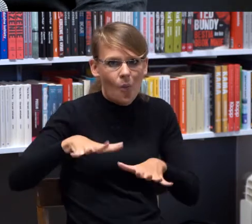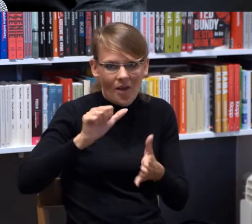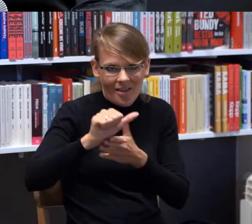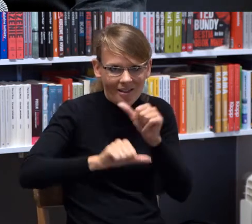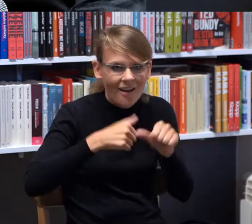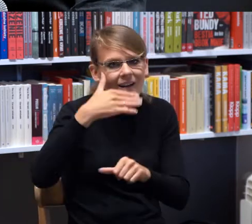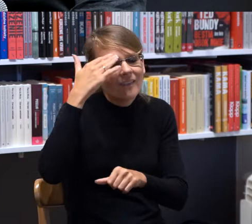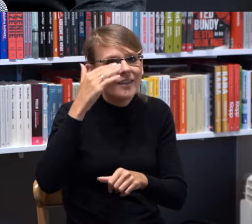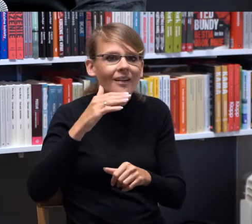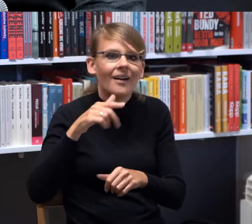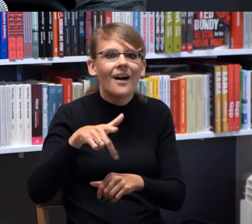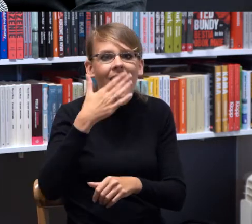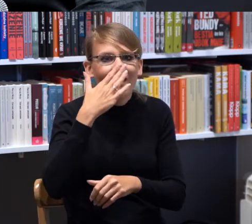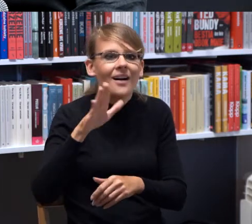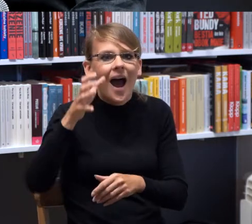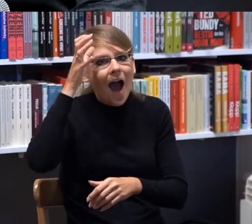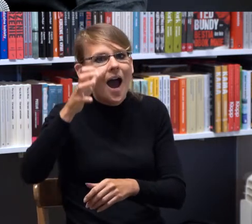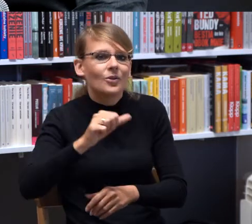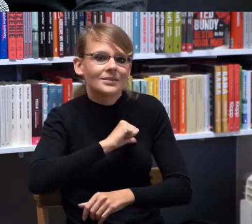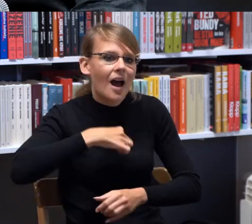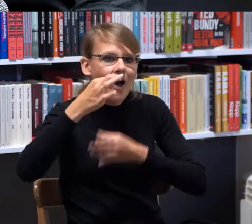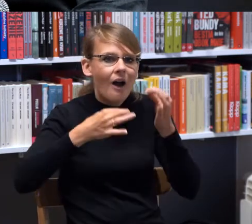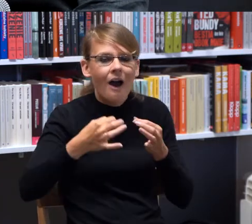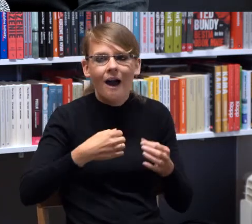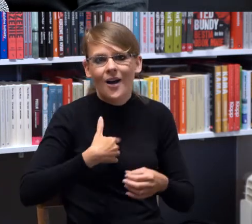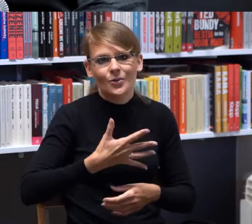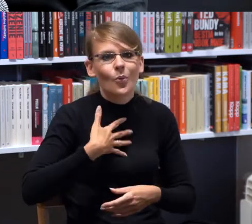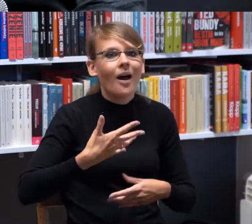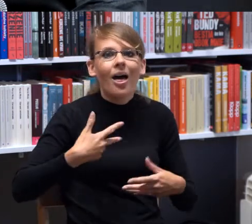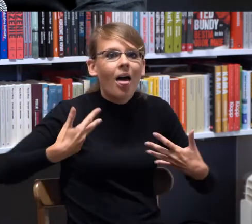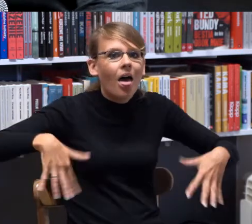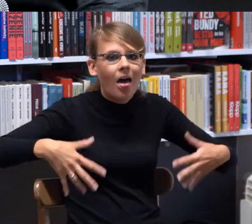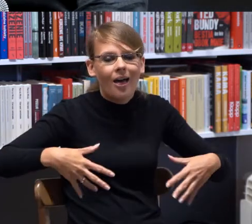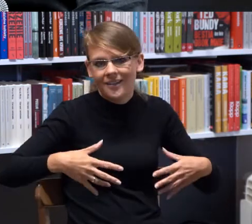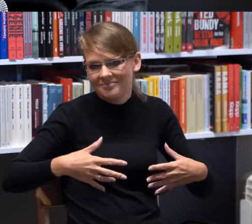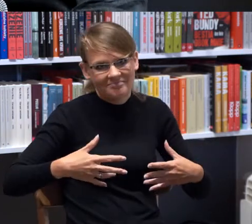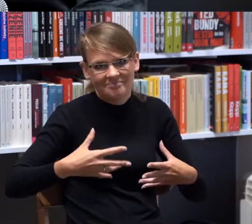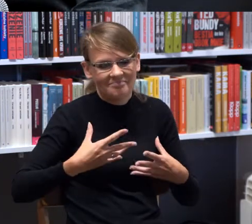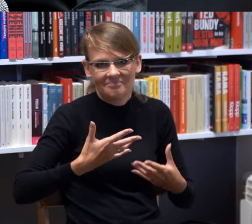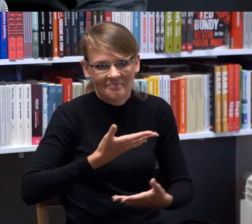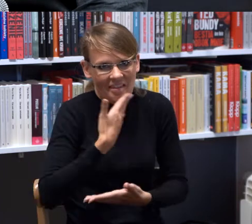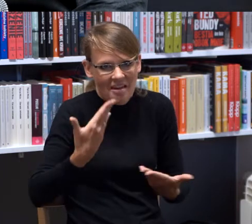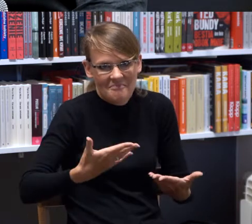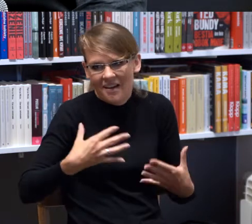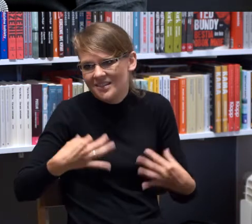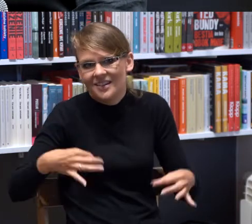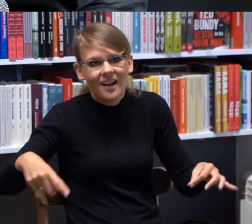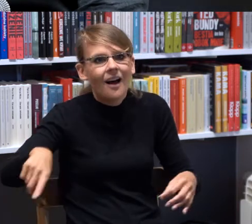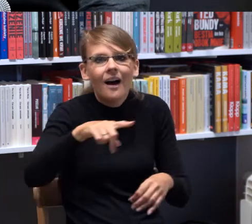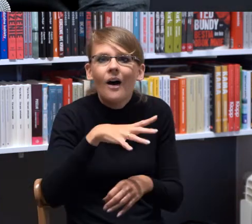jak autor przejmuje inicjatywę. Pada, słuchacze słuchają, no jest Pani idealna. O rety, dziękuję